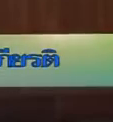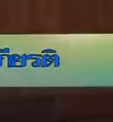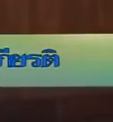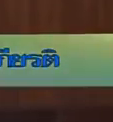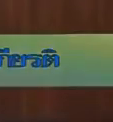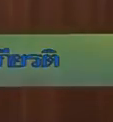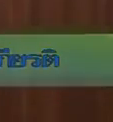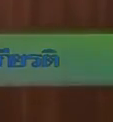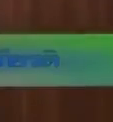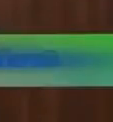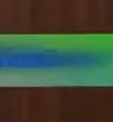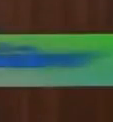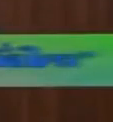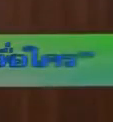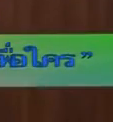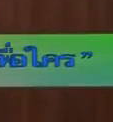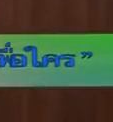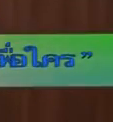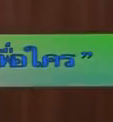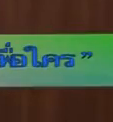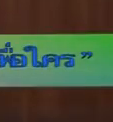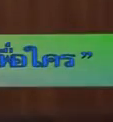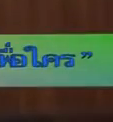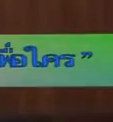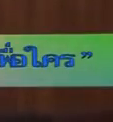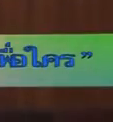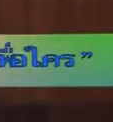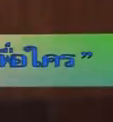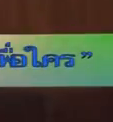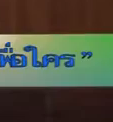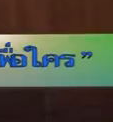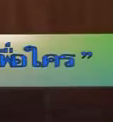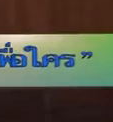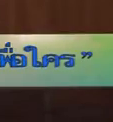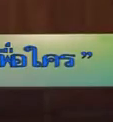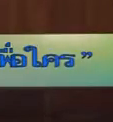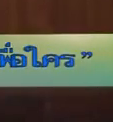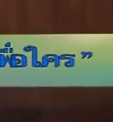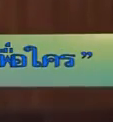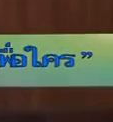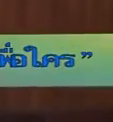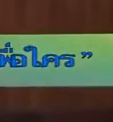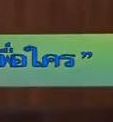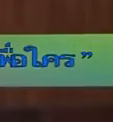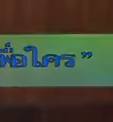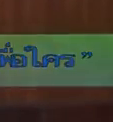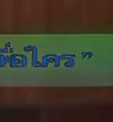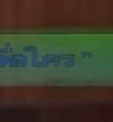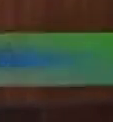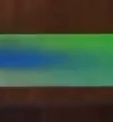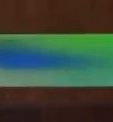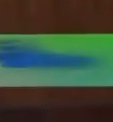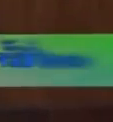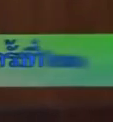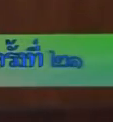ตอนนี้สำคญมาก ทำไมเราต้องถูกโรแกรมให้ลงติดยุดในความเป็นตัวกูและข